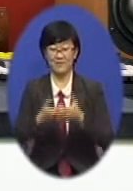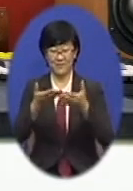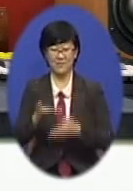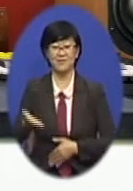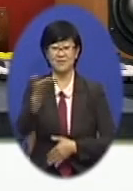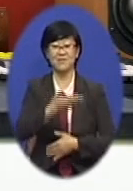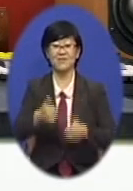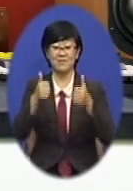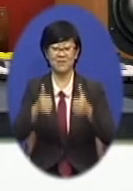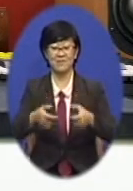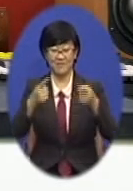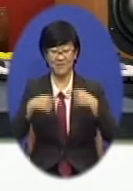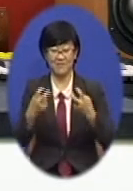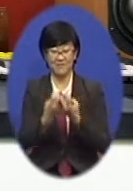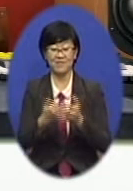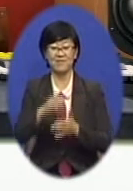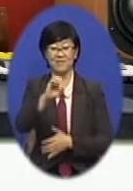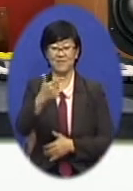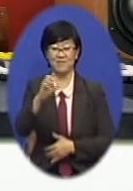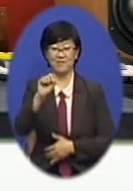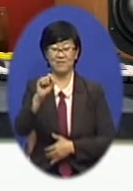시청자 심사는 ARS